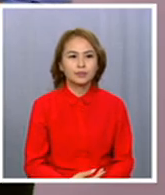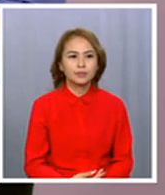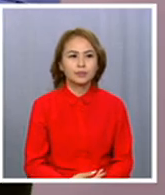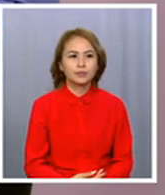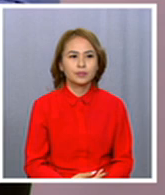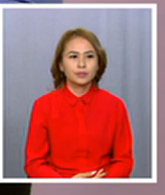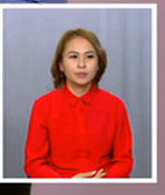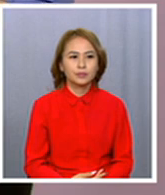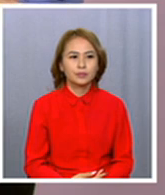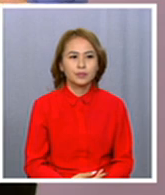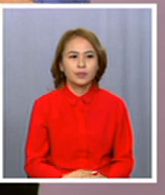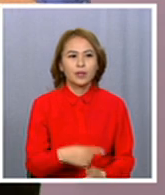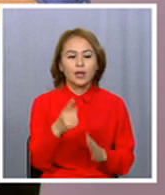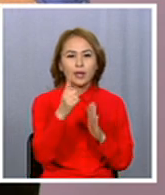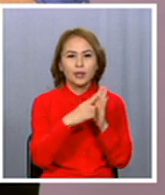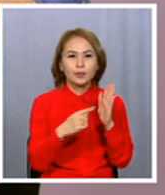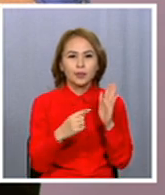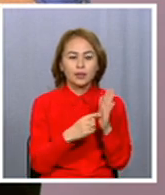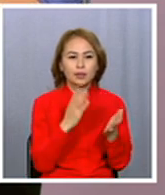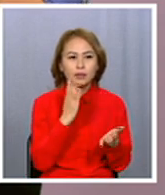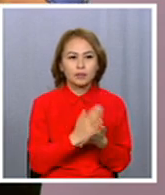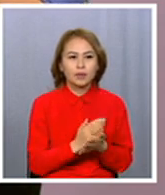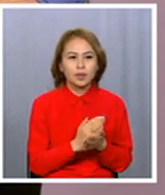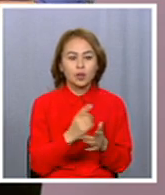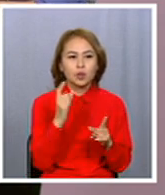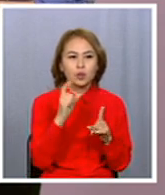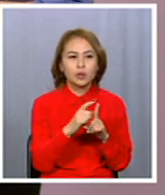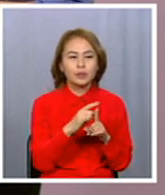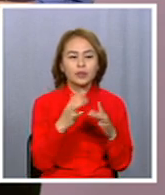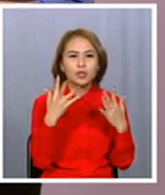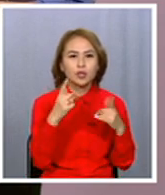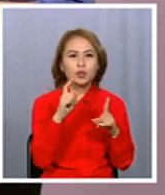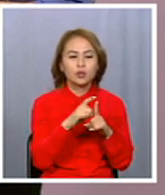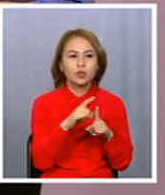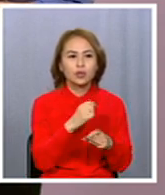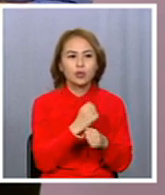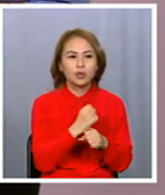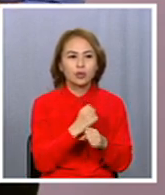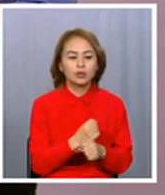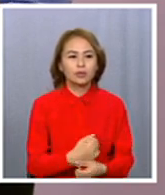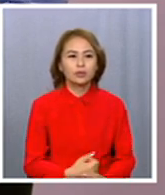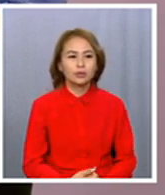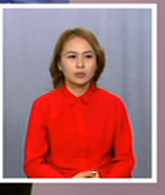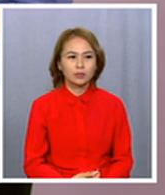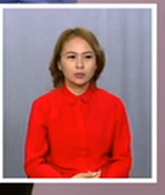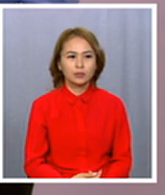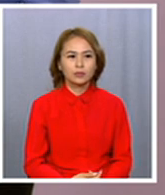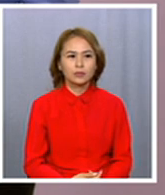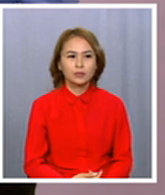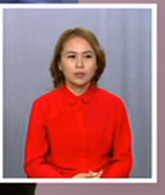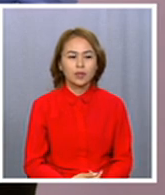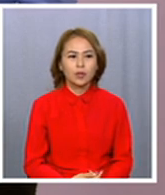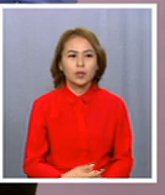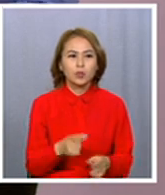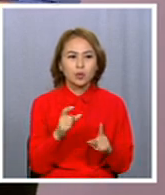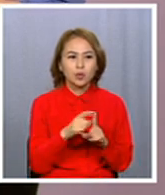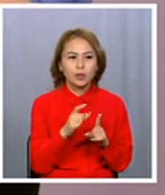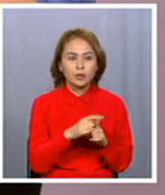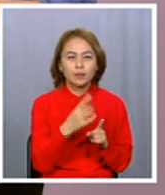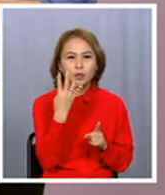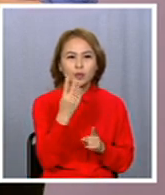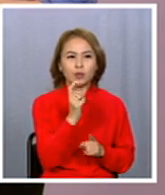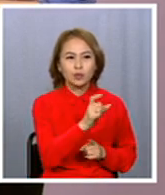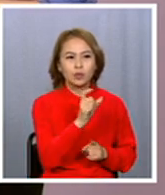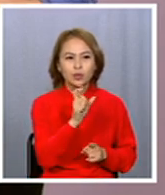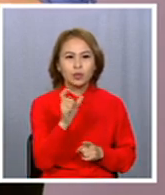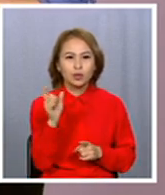Дұрыс, леп белгісі қойылды. Сөйлем неше сөзден құралды? Я, сөйлем 4 сөзден